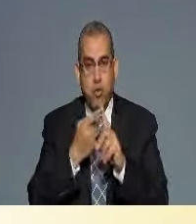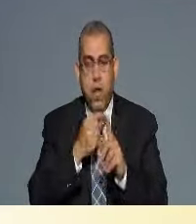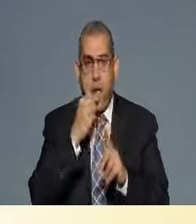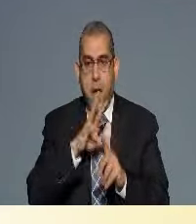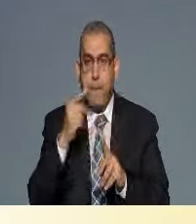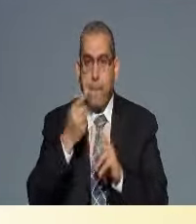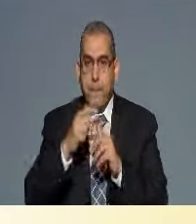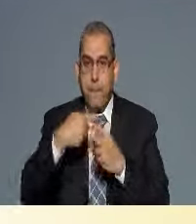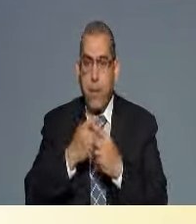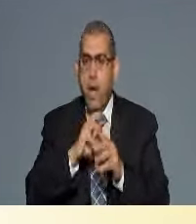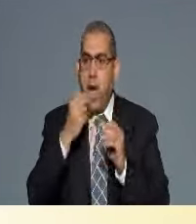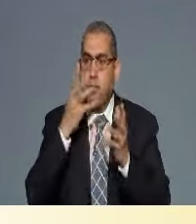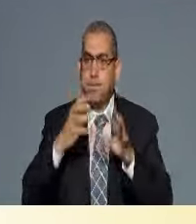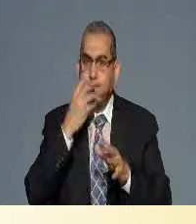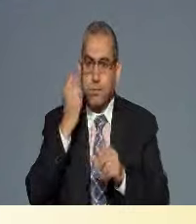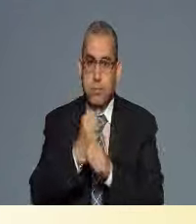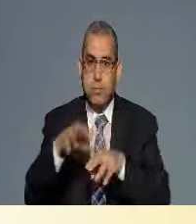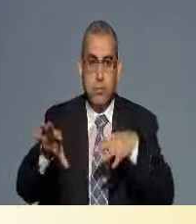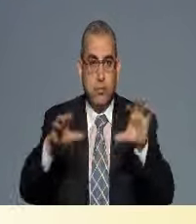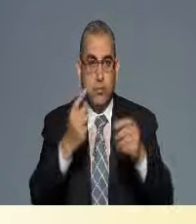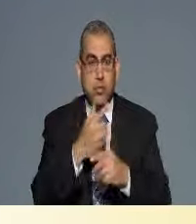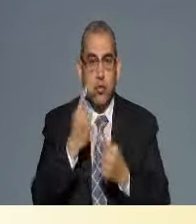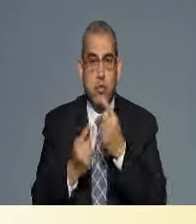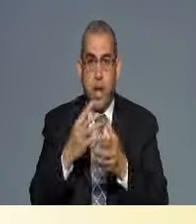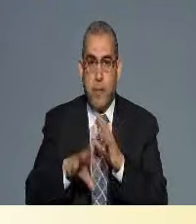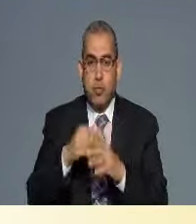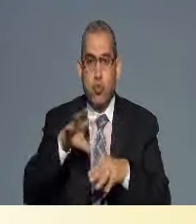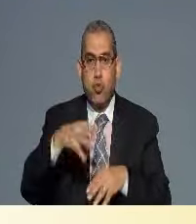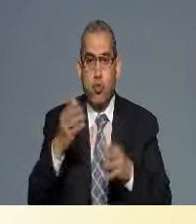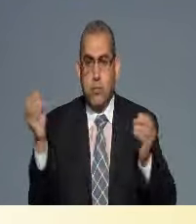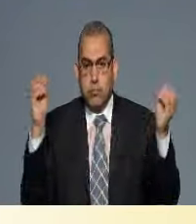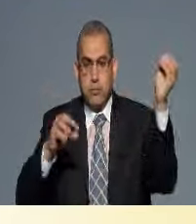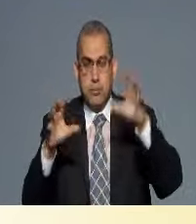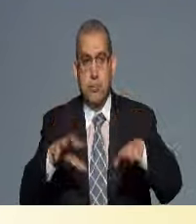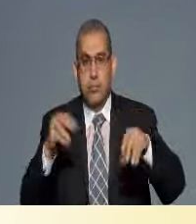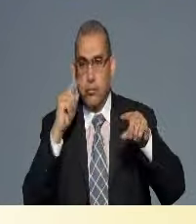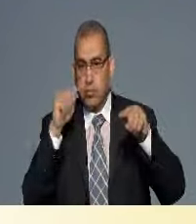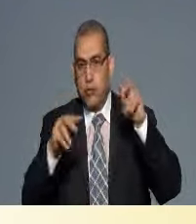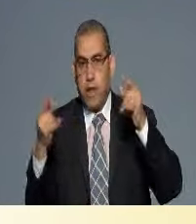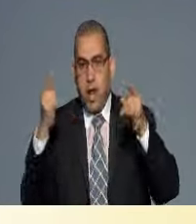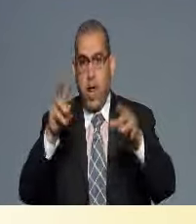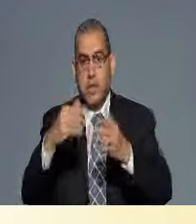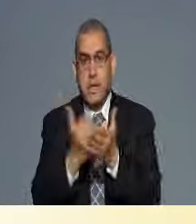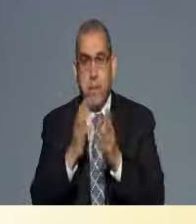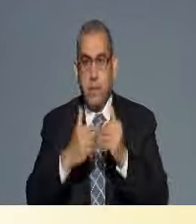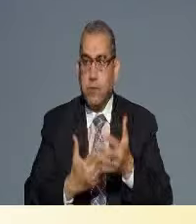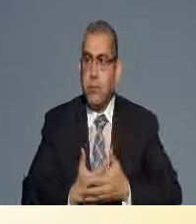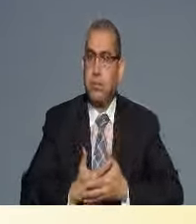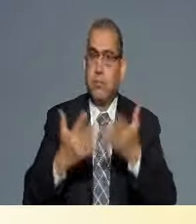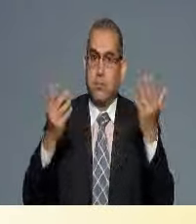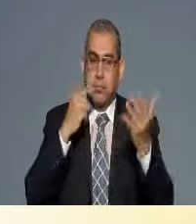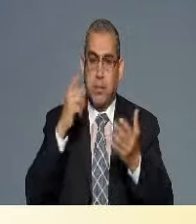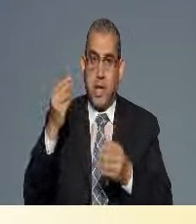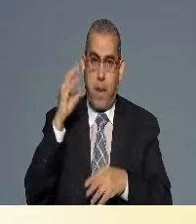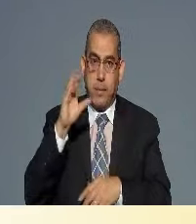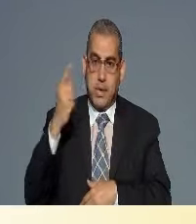مال واعمال ضخم وفي بورصه زراعيه. سوق هيكون ليه دور كبير جدا في الاقتصاد الزراعي في مصر، وسيادتك امرت